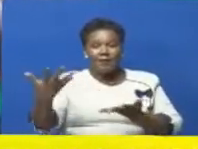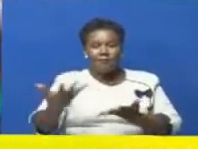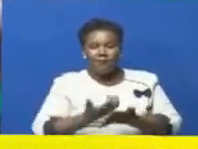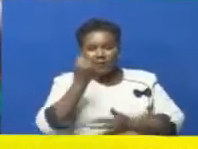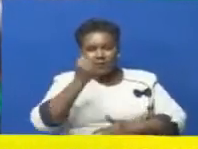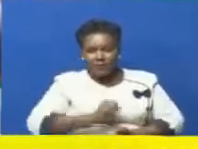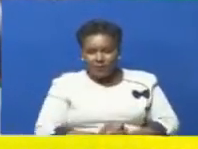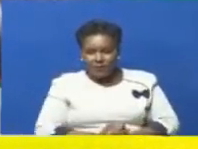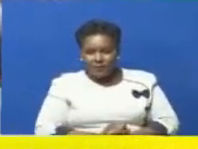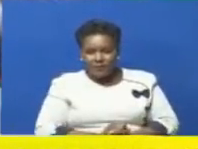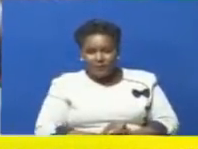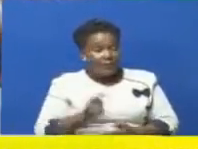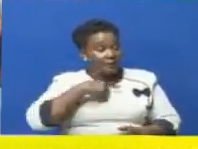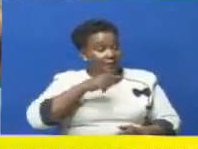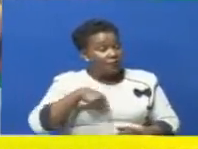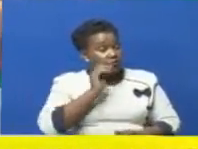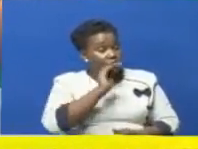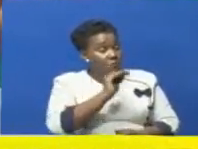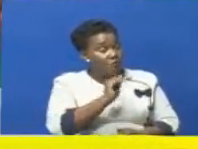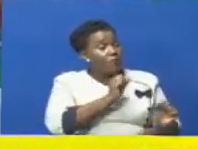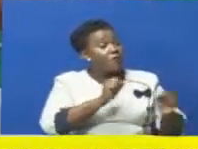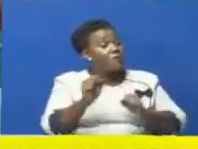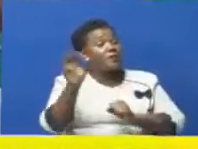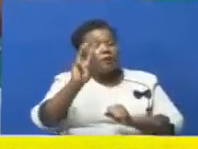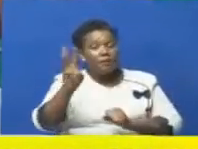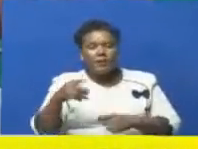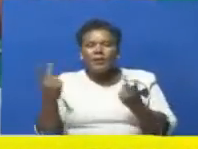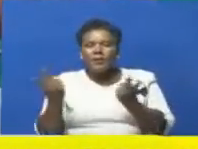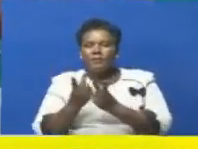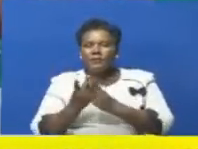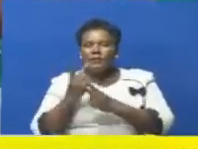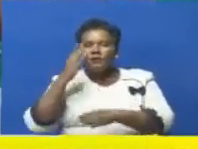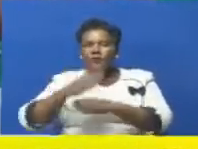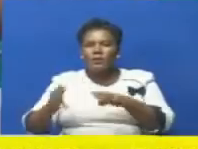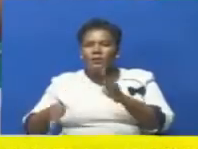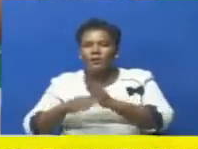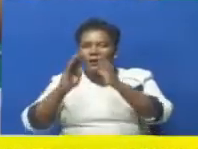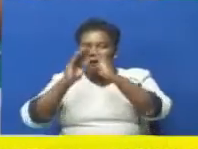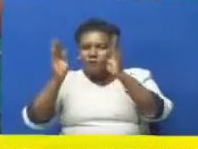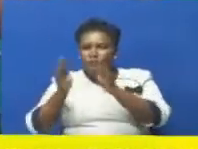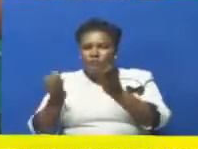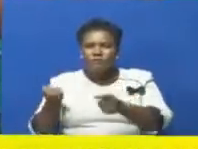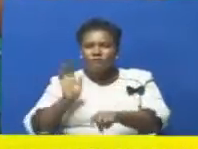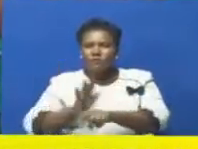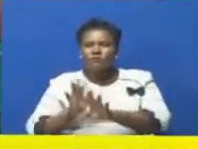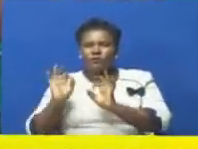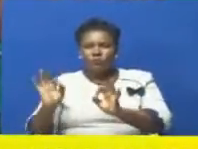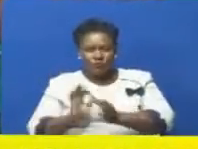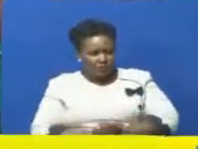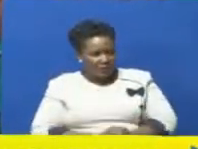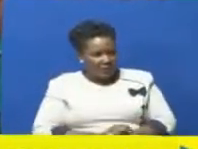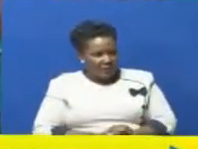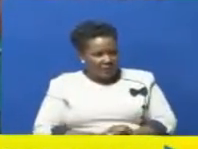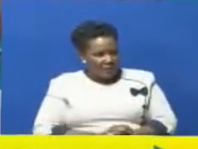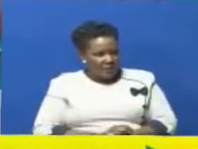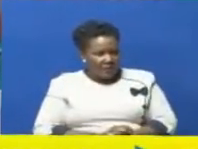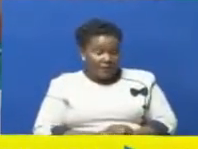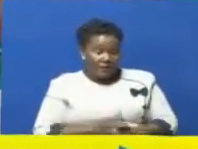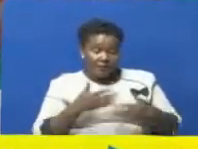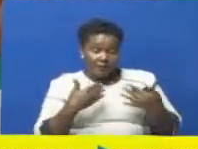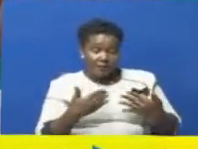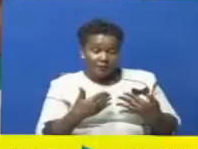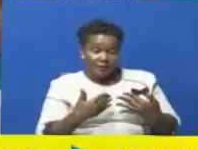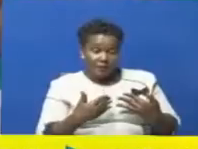kwenda. Tunakuelekeza pa kwenda na tunaweka na miundombinu mizuri kama hii. Kwa hakuna sababu ya kwa nini unaendelea kubishana na serikali. Kwa hiyo tusije tukaingia